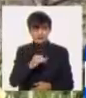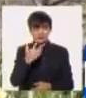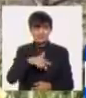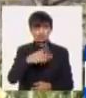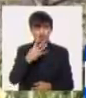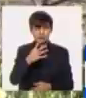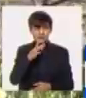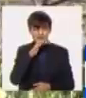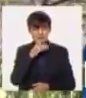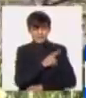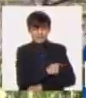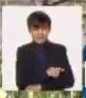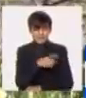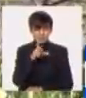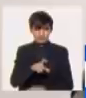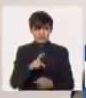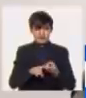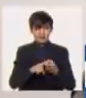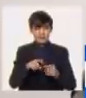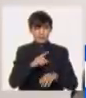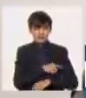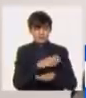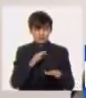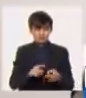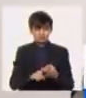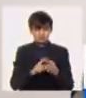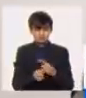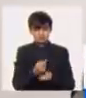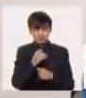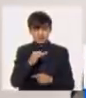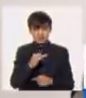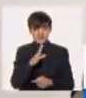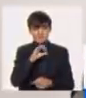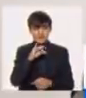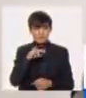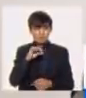34-летняя медсестра инфекционной больницы. Всего на мониторинге в эпидсезон